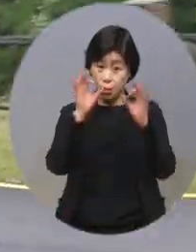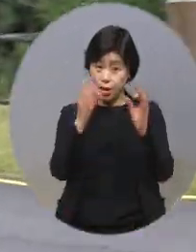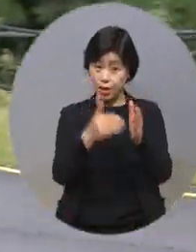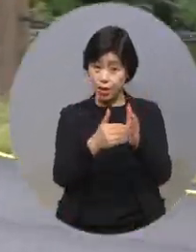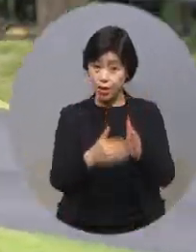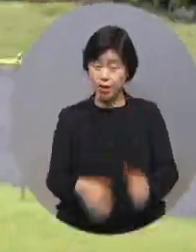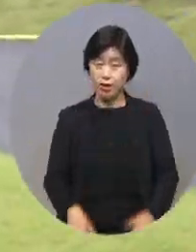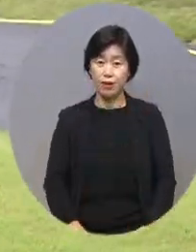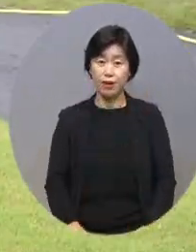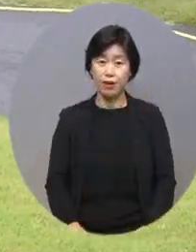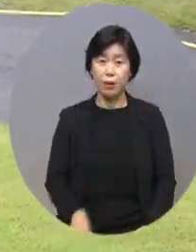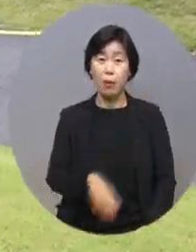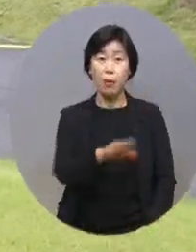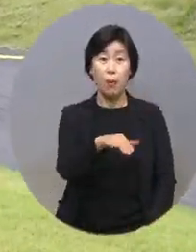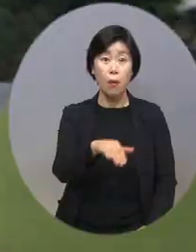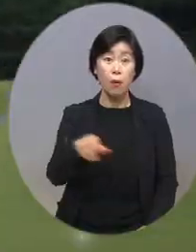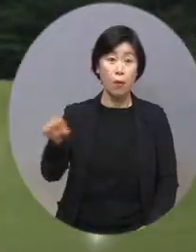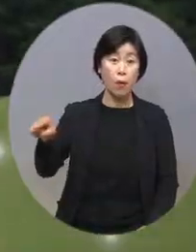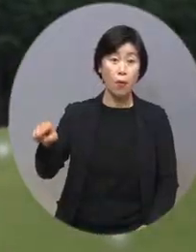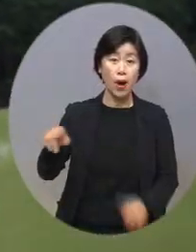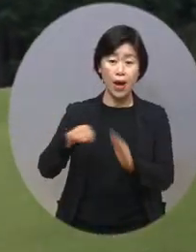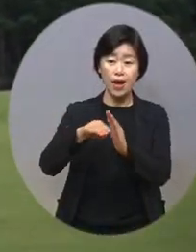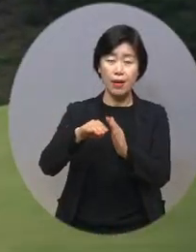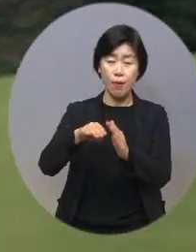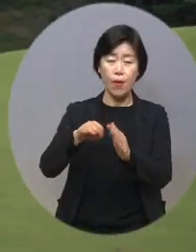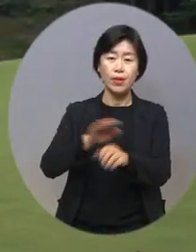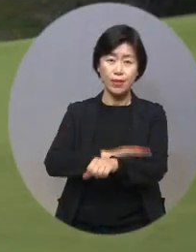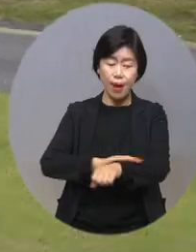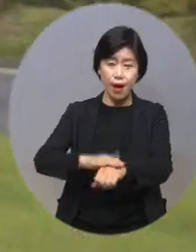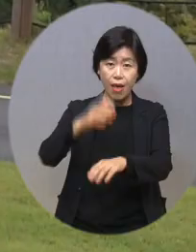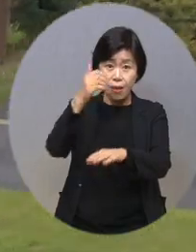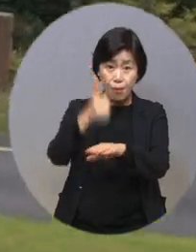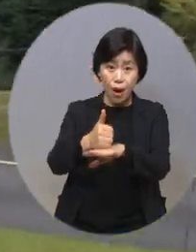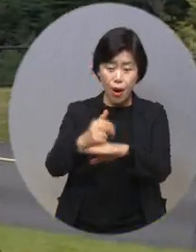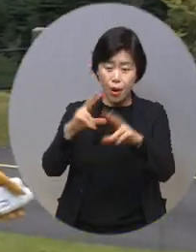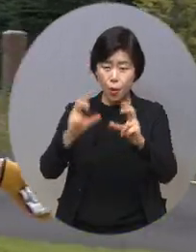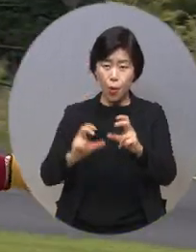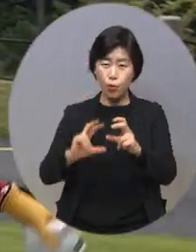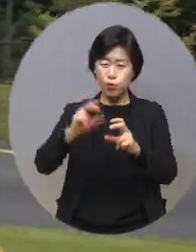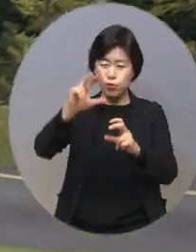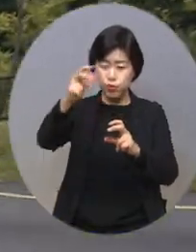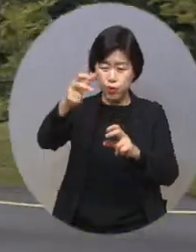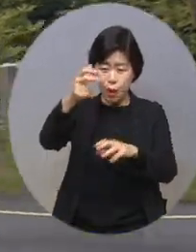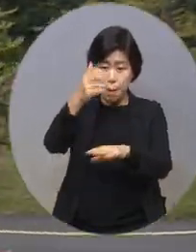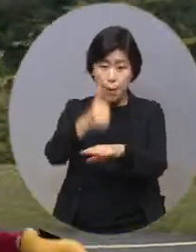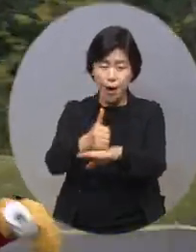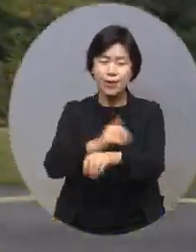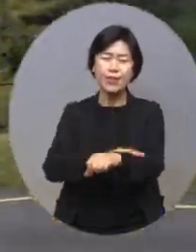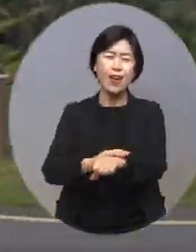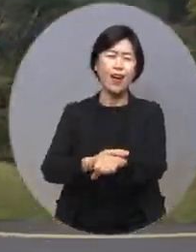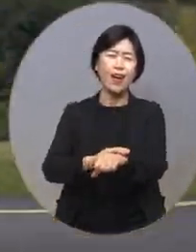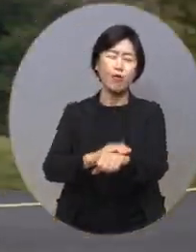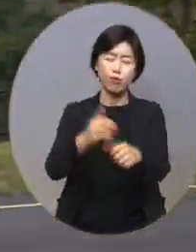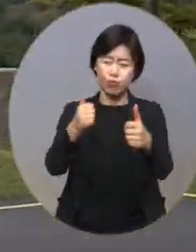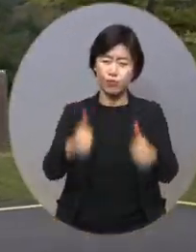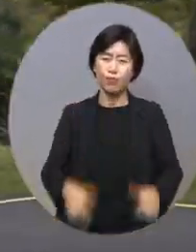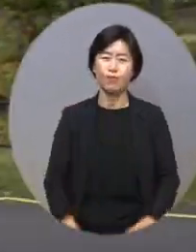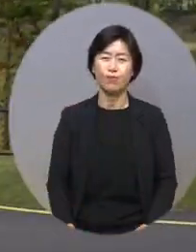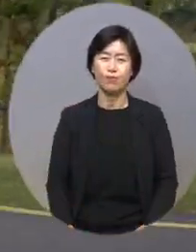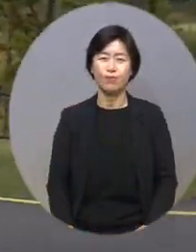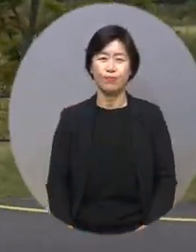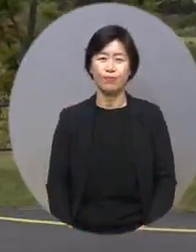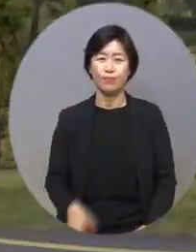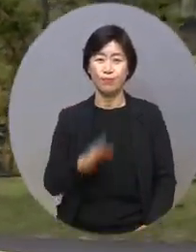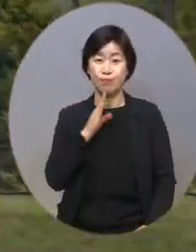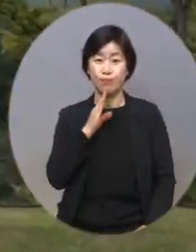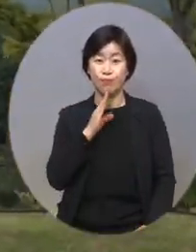와, 오빠, 나이스. 진짜? 진짜. 나이스. 나이스. 나이스. 오늘 친 아이언 중에 제일 잘 친. 오,